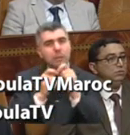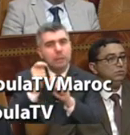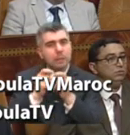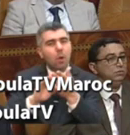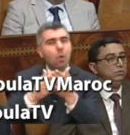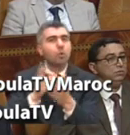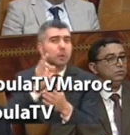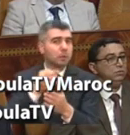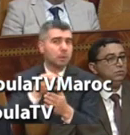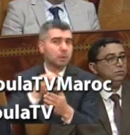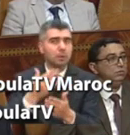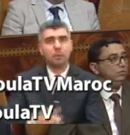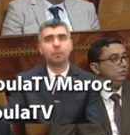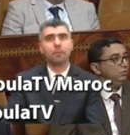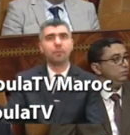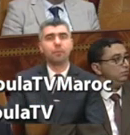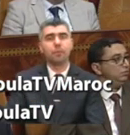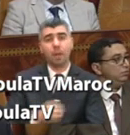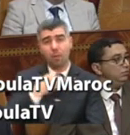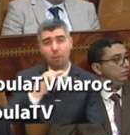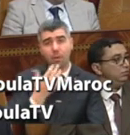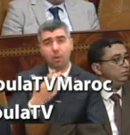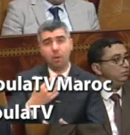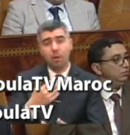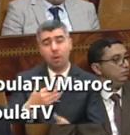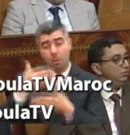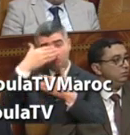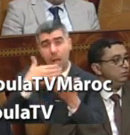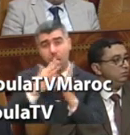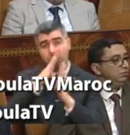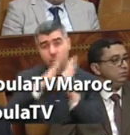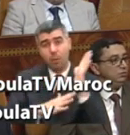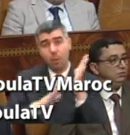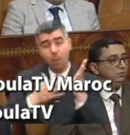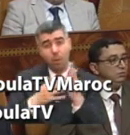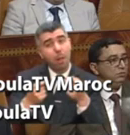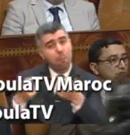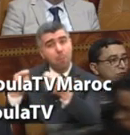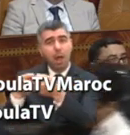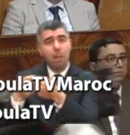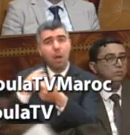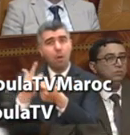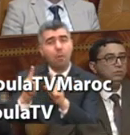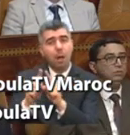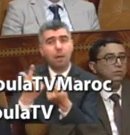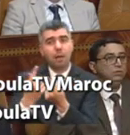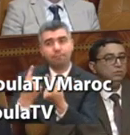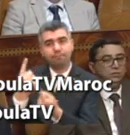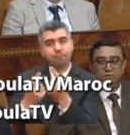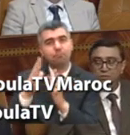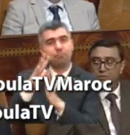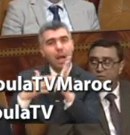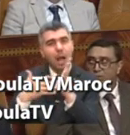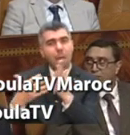حسب رأينا ما تفتقر إليه منظومة التعليم والتكوين في بلادنا، حيث لا زالت الأنظمة متباعدة